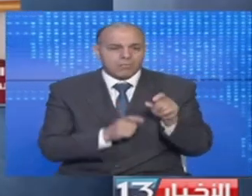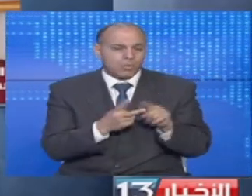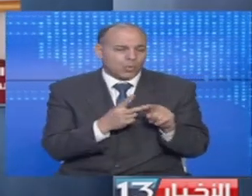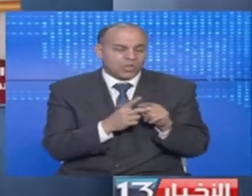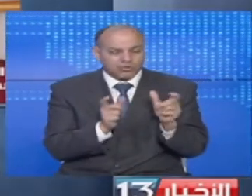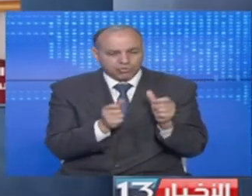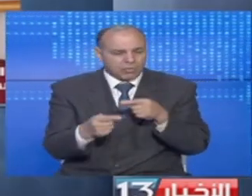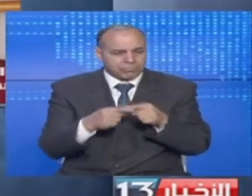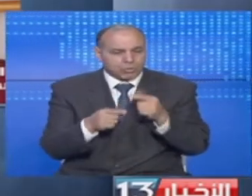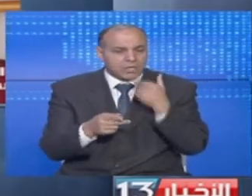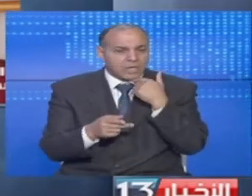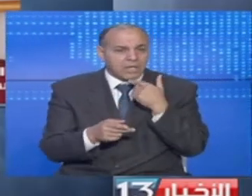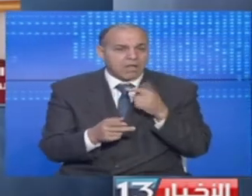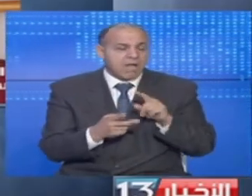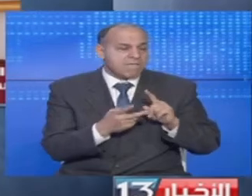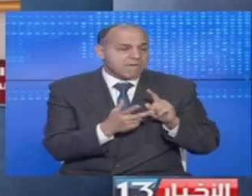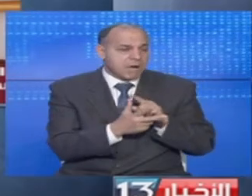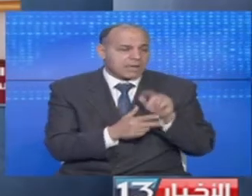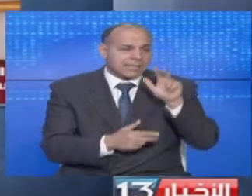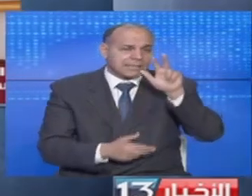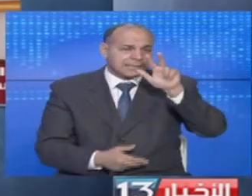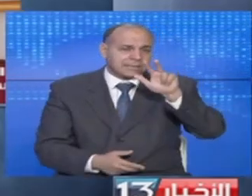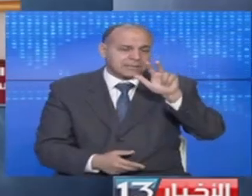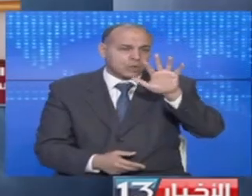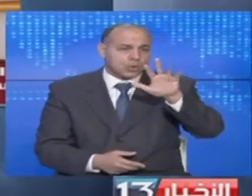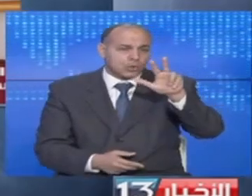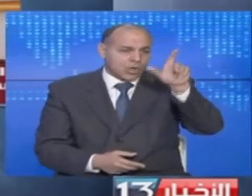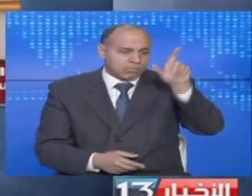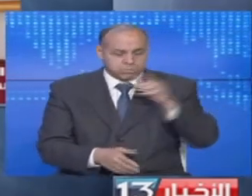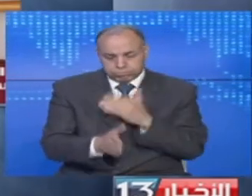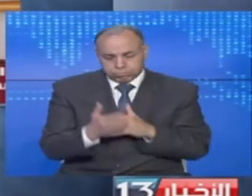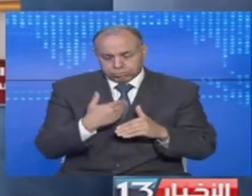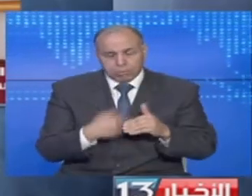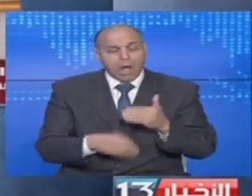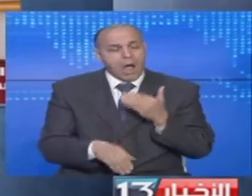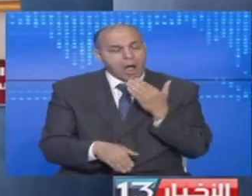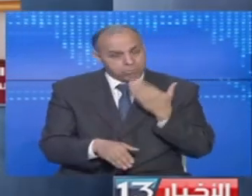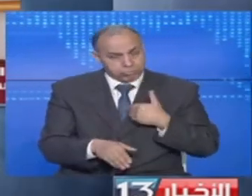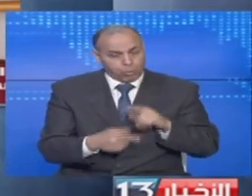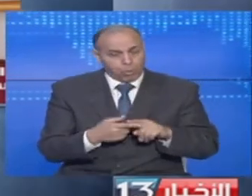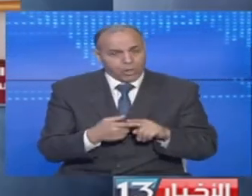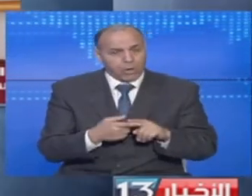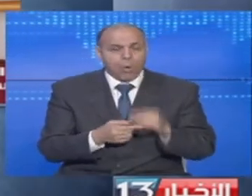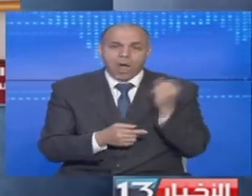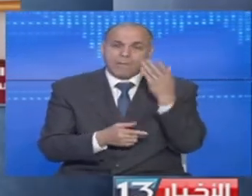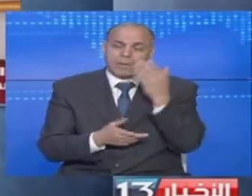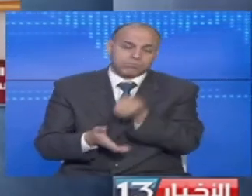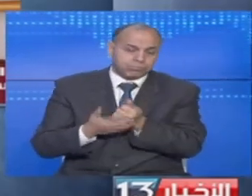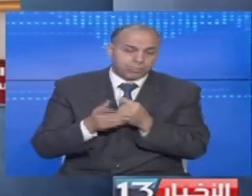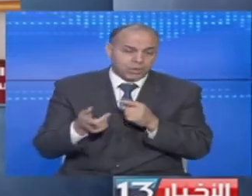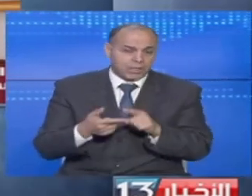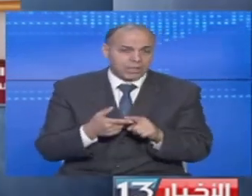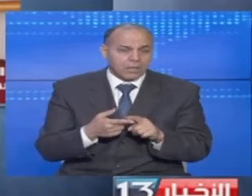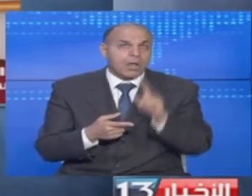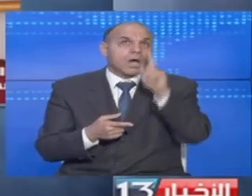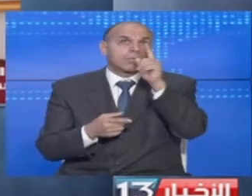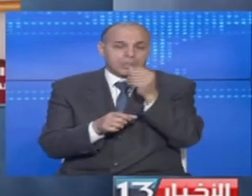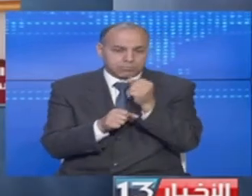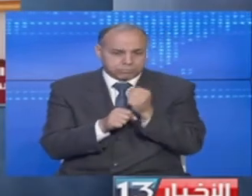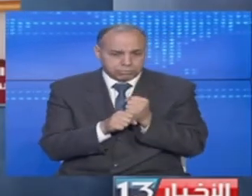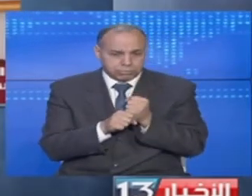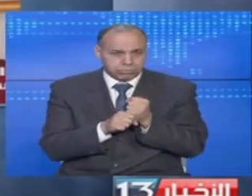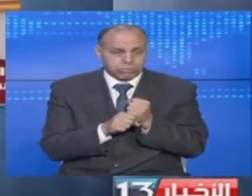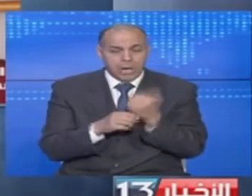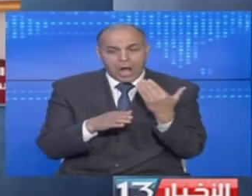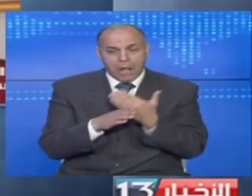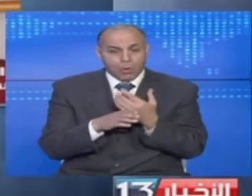هذية، وتقريبا تم نقل 53 مصاب من طرف وحدات الحرس الوطني كذلك الحماية المدنية. ومن الألطاف الله معناها لولا